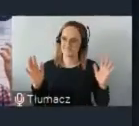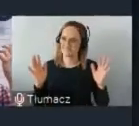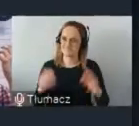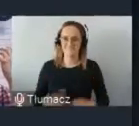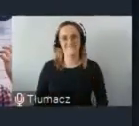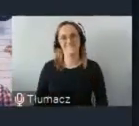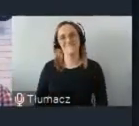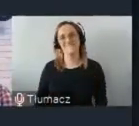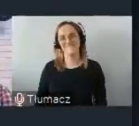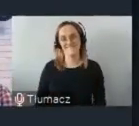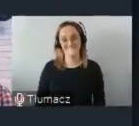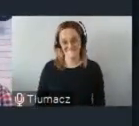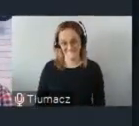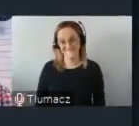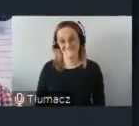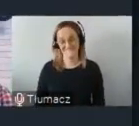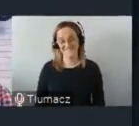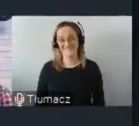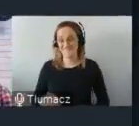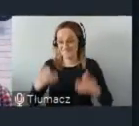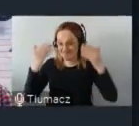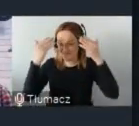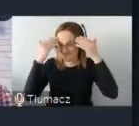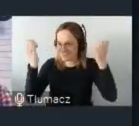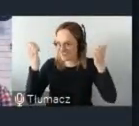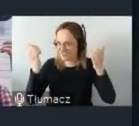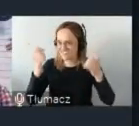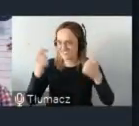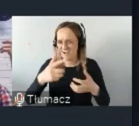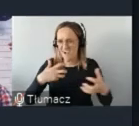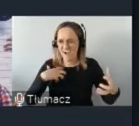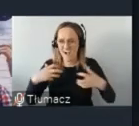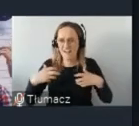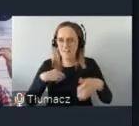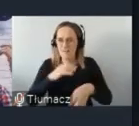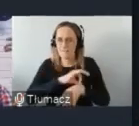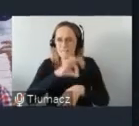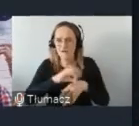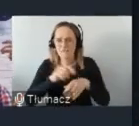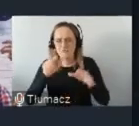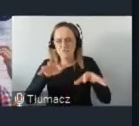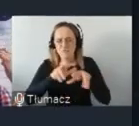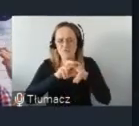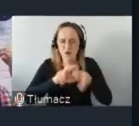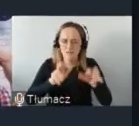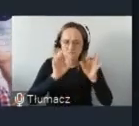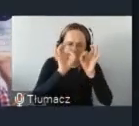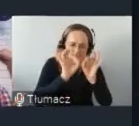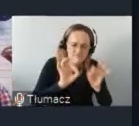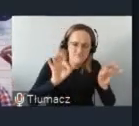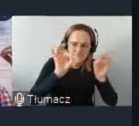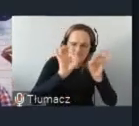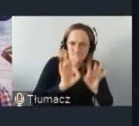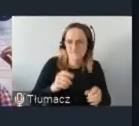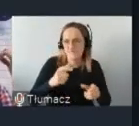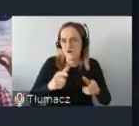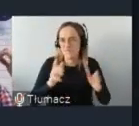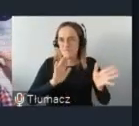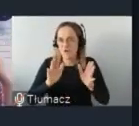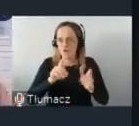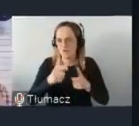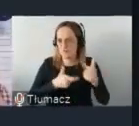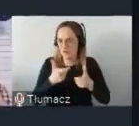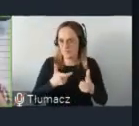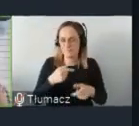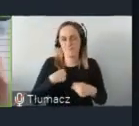Okej, okay. Mistrzowskie to było, prawda? Artyści w projektach musieli poświęcić bardzo dużo czasu, żeby ożywić to w ten sposób, ale